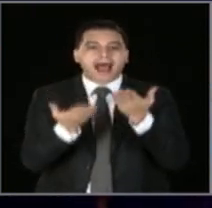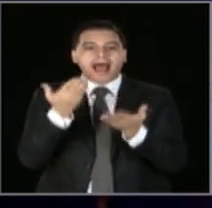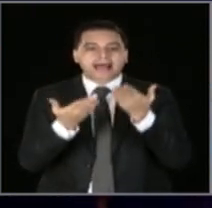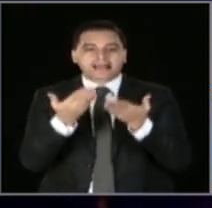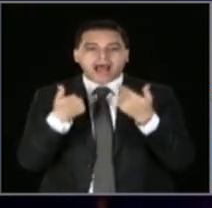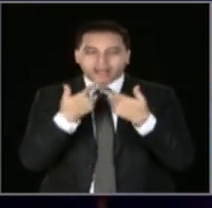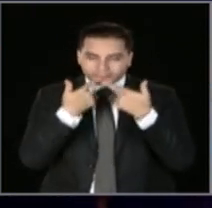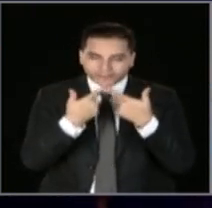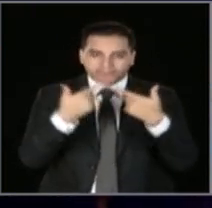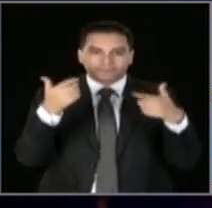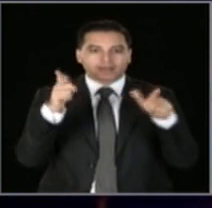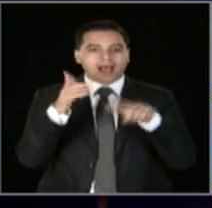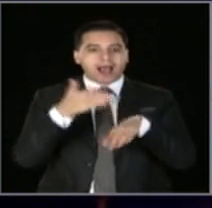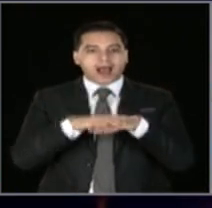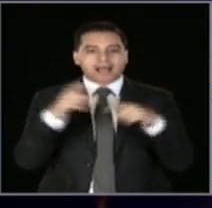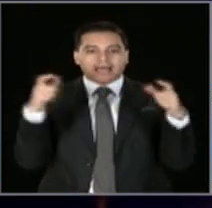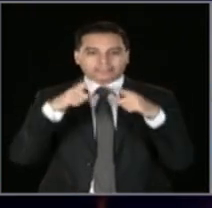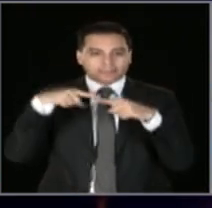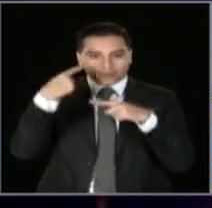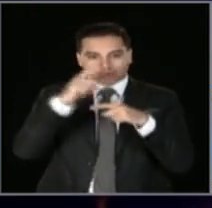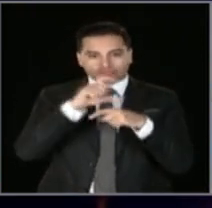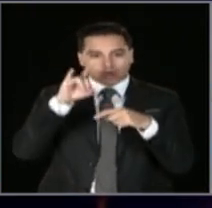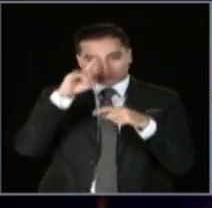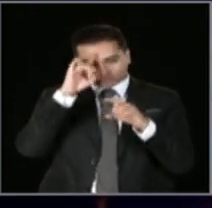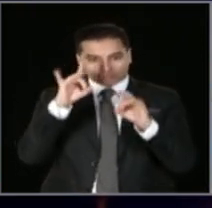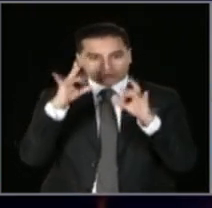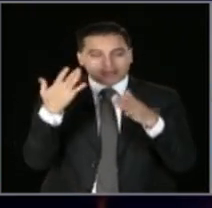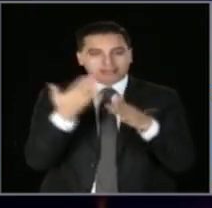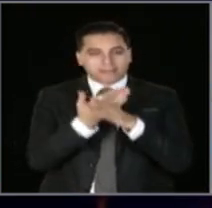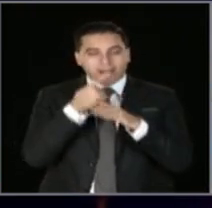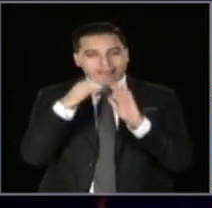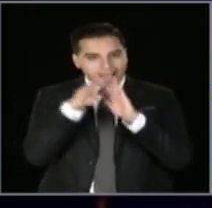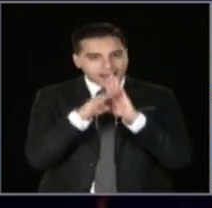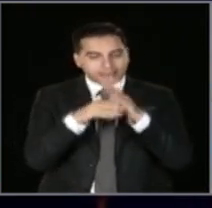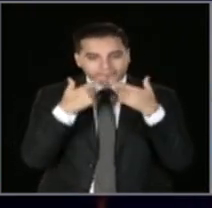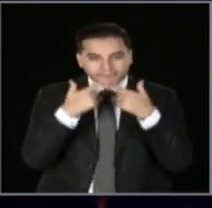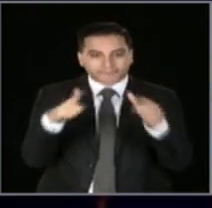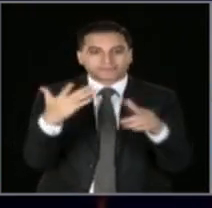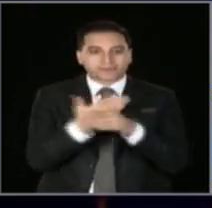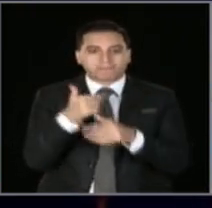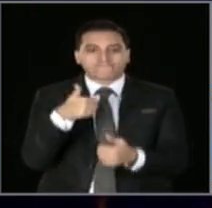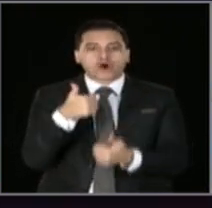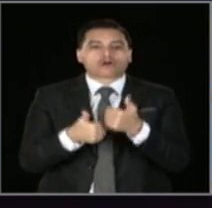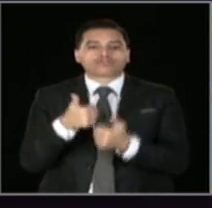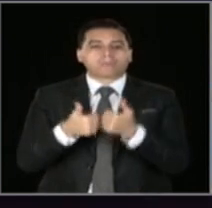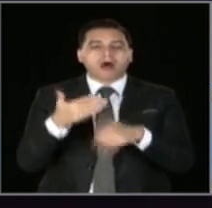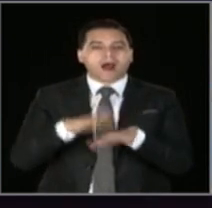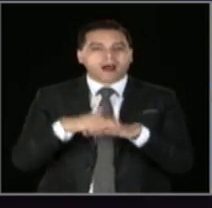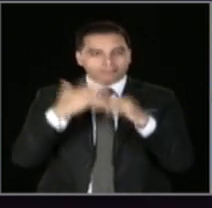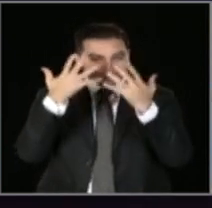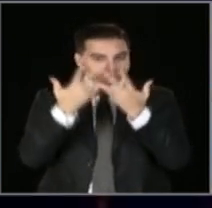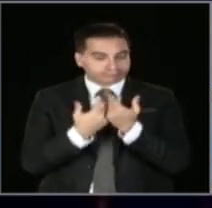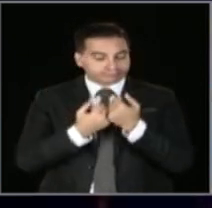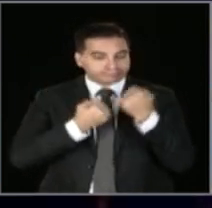هنطرح ده. أوعد حضراتكم في الاجتماع القادم في شهر أكتوبر إن إحنا نطرح دوت، إن يبقى فيه اختبار قدرات،